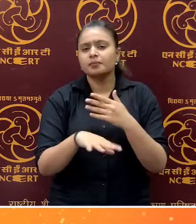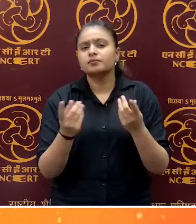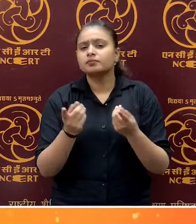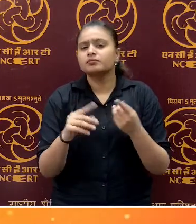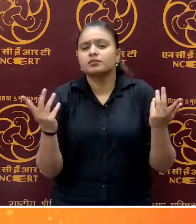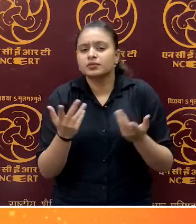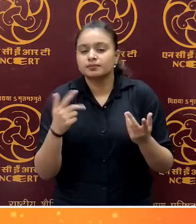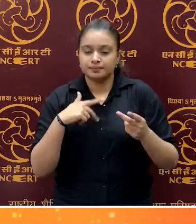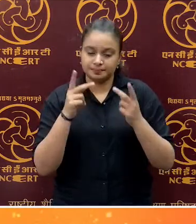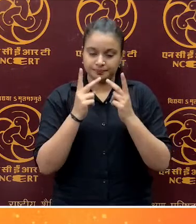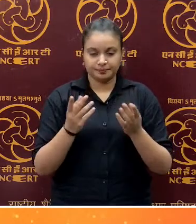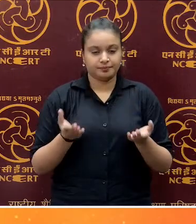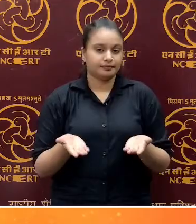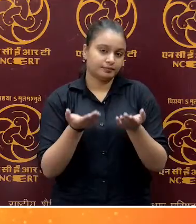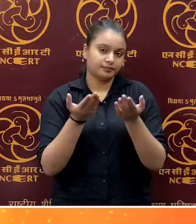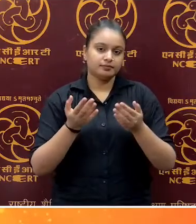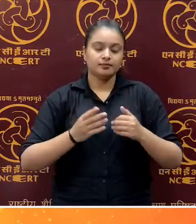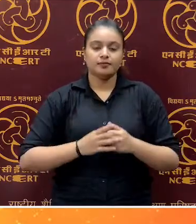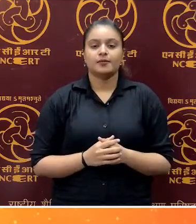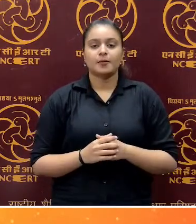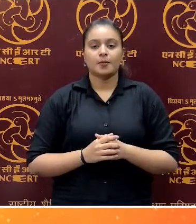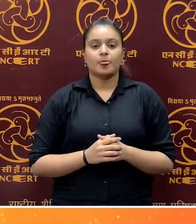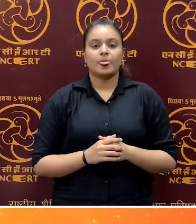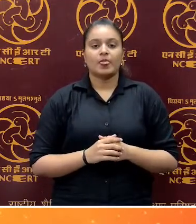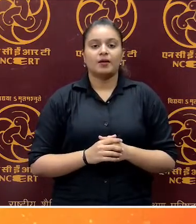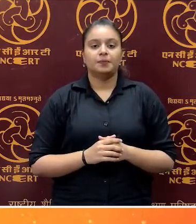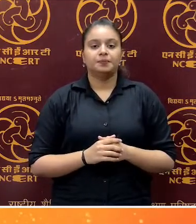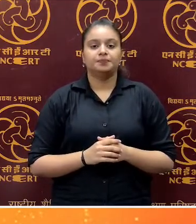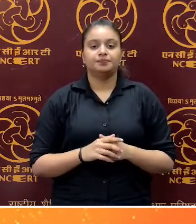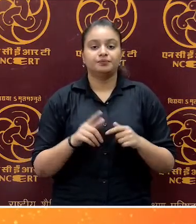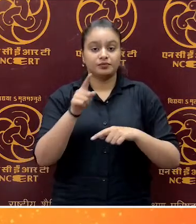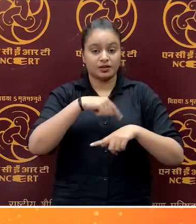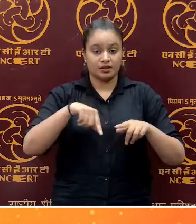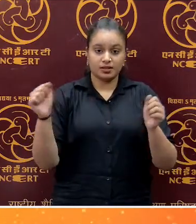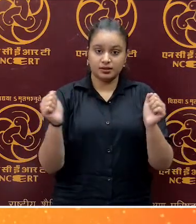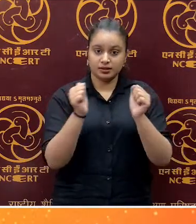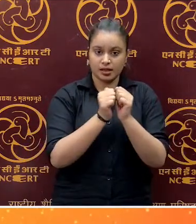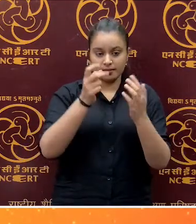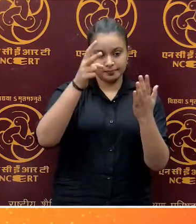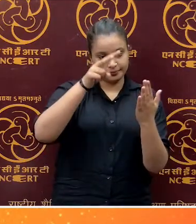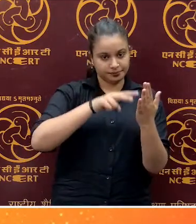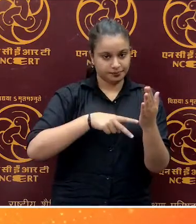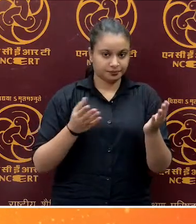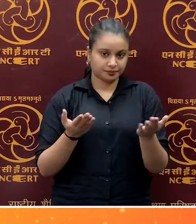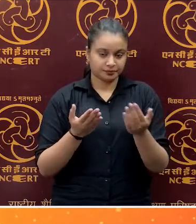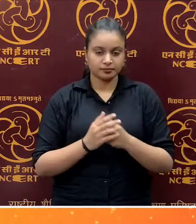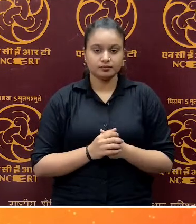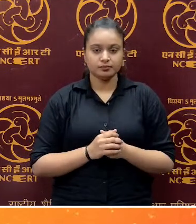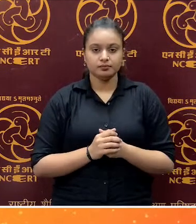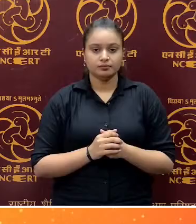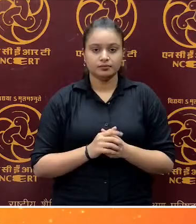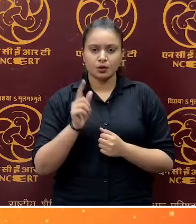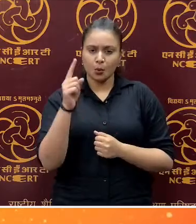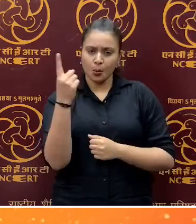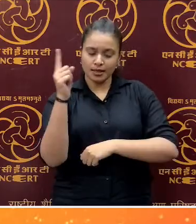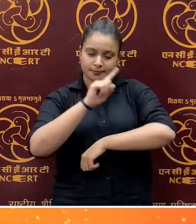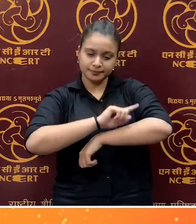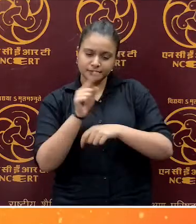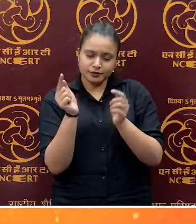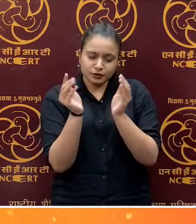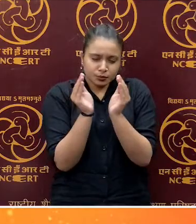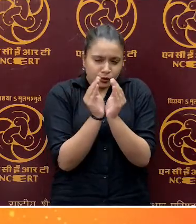जानें. तो ये है हमारा चैप्टर. आइए मेरे साथ पढ़ते हैं My Name को. Once there was a little